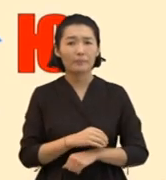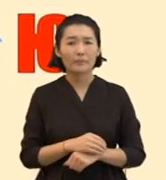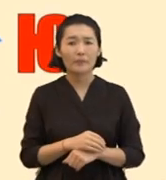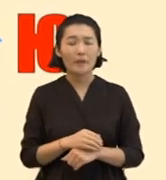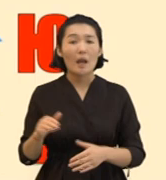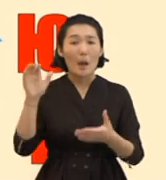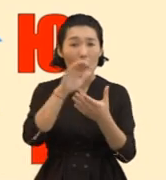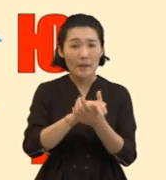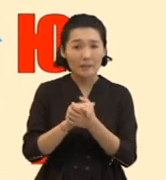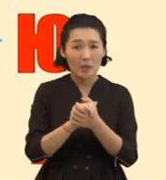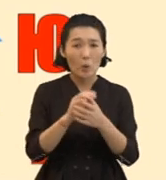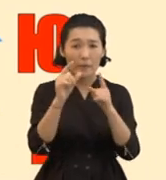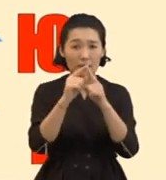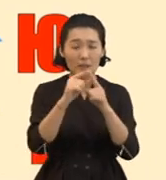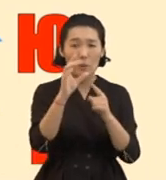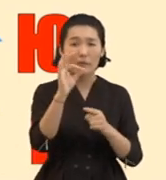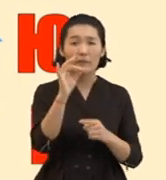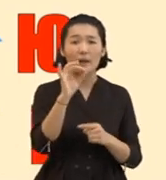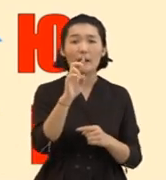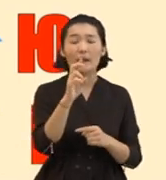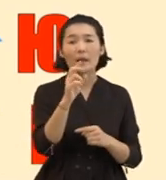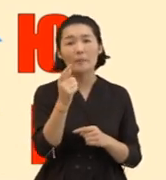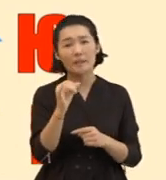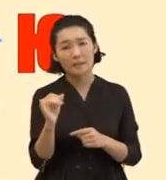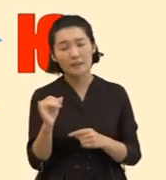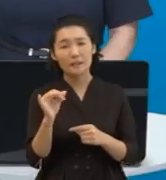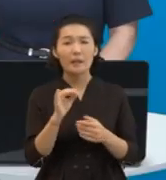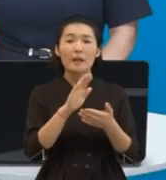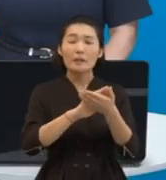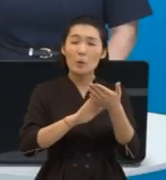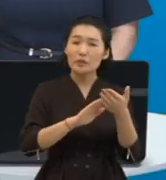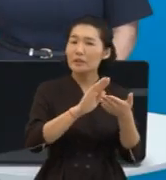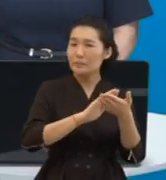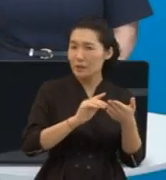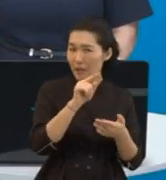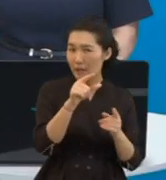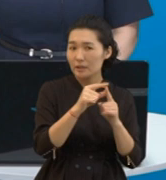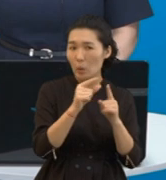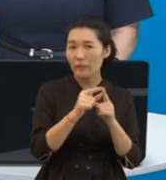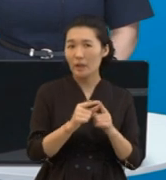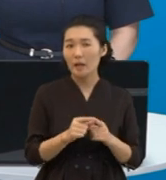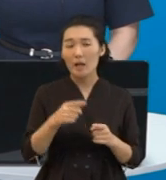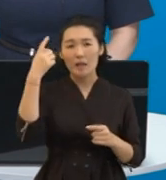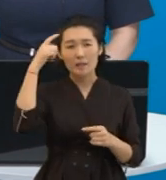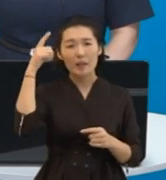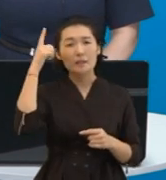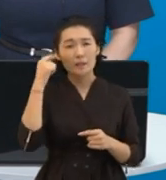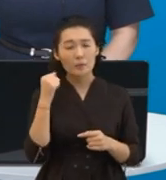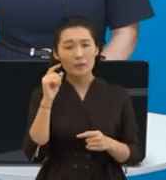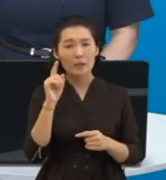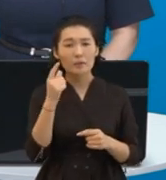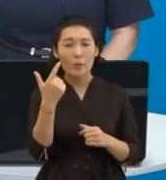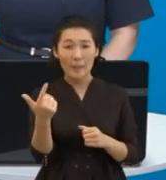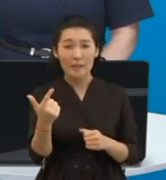со словарным словом воробей научились его писать и сказки узнали что ь помимо того